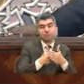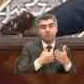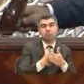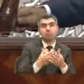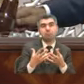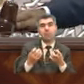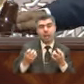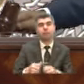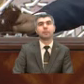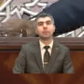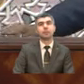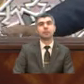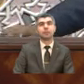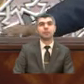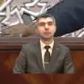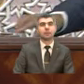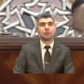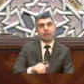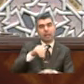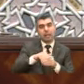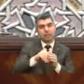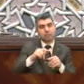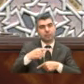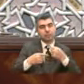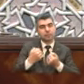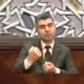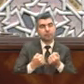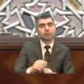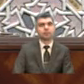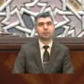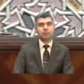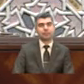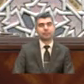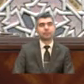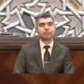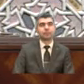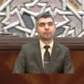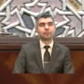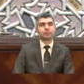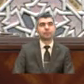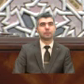النواب المحترمين من فريق الاصاله والمعاصره، تفضلوا السيد النائب.